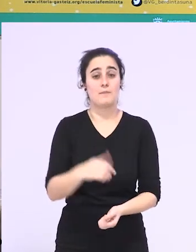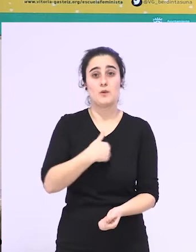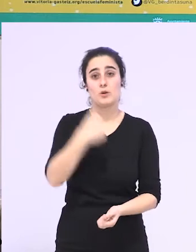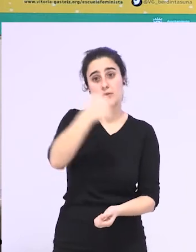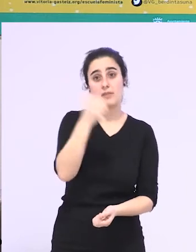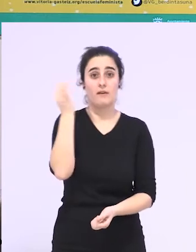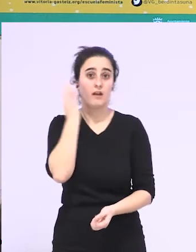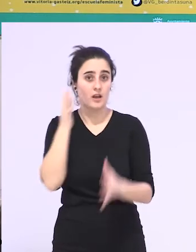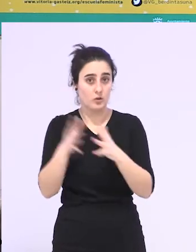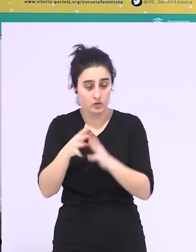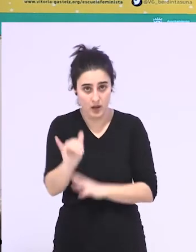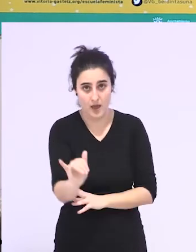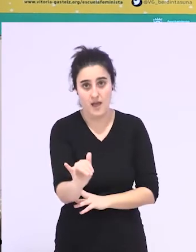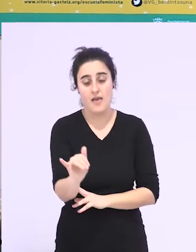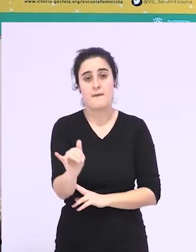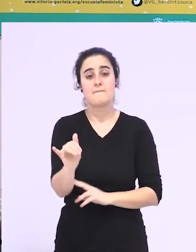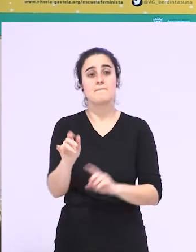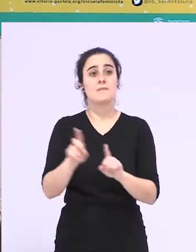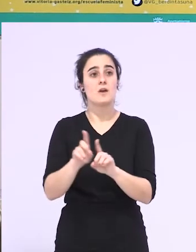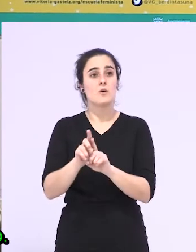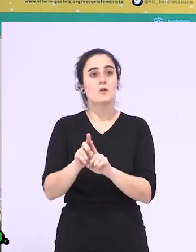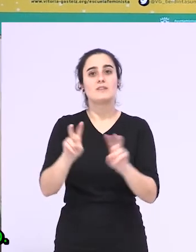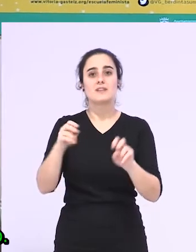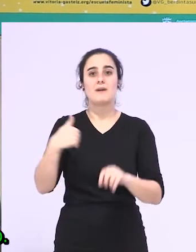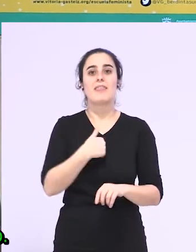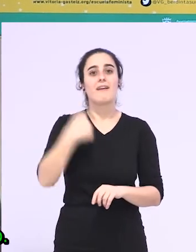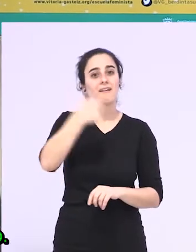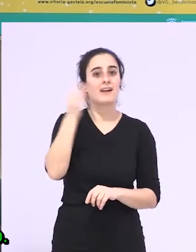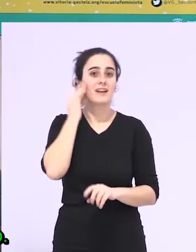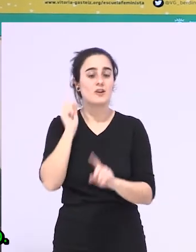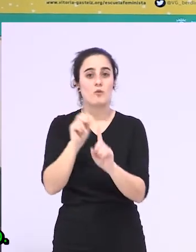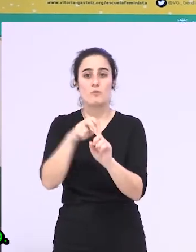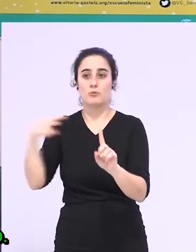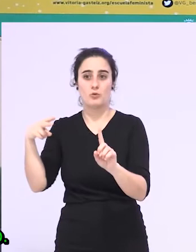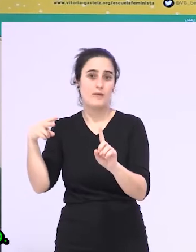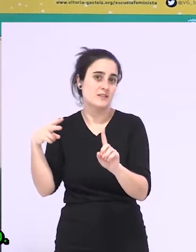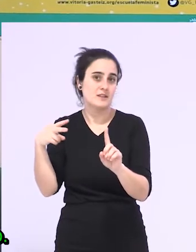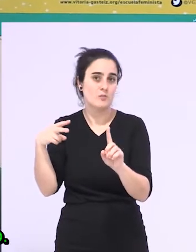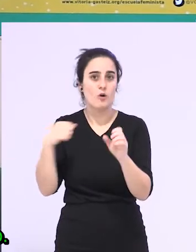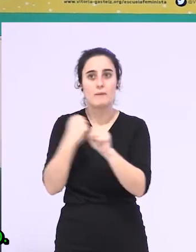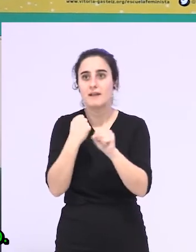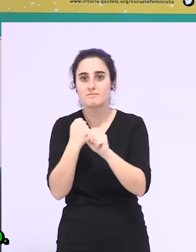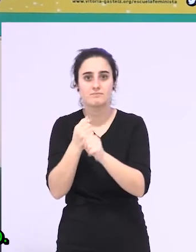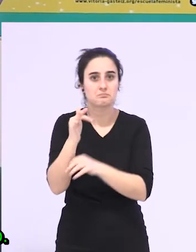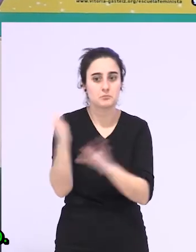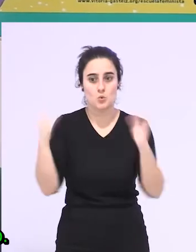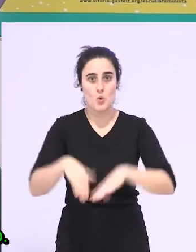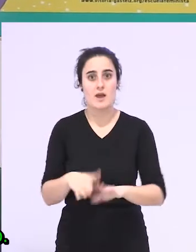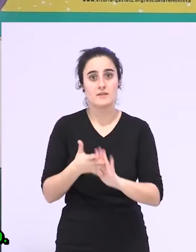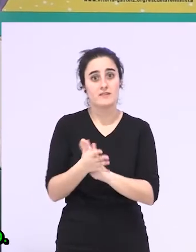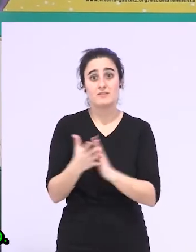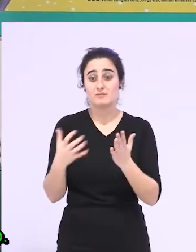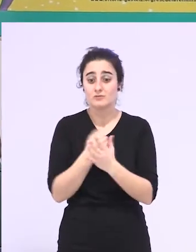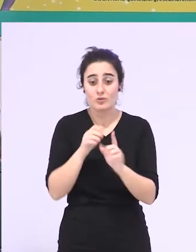inora ikuspegi desera ikitzaile batetik lantzen, eta areago, testu inguru oso, ba, biolentziazko